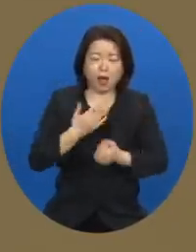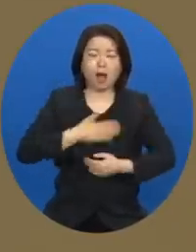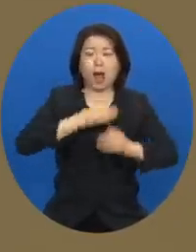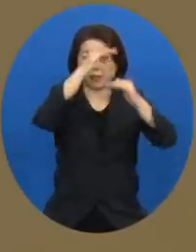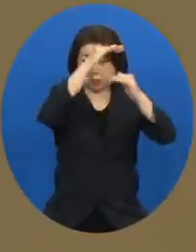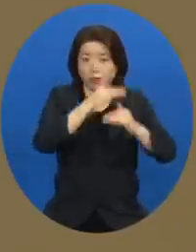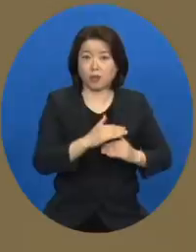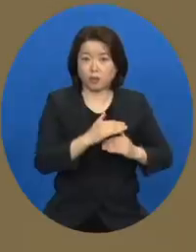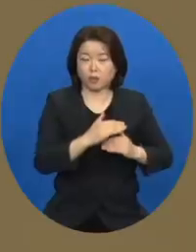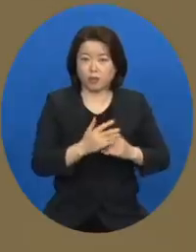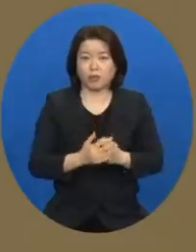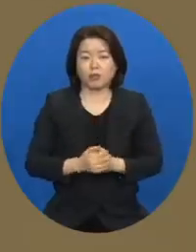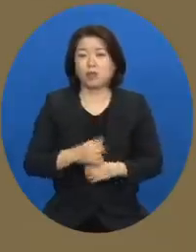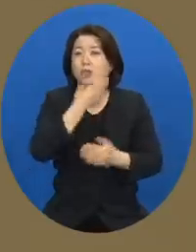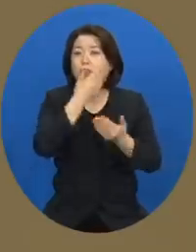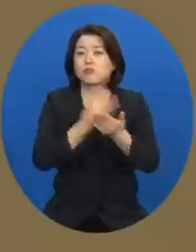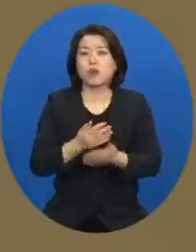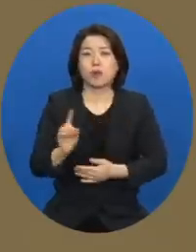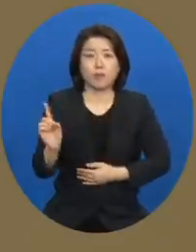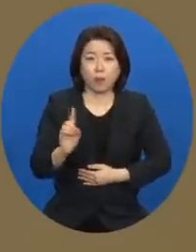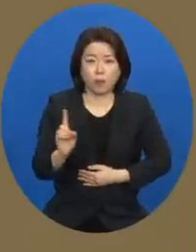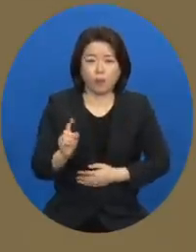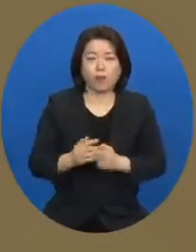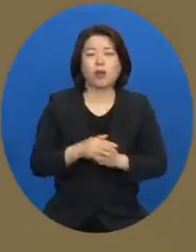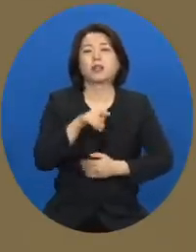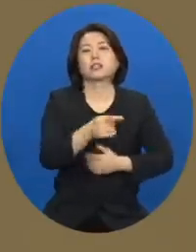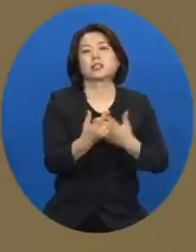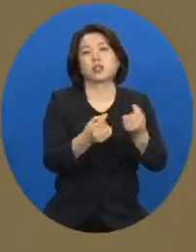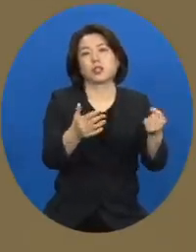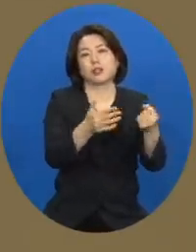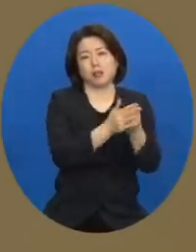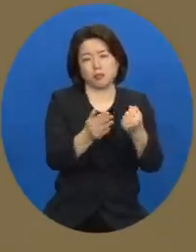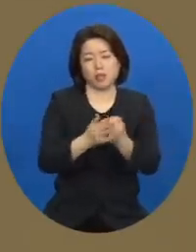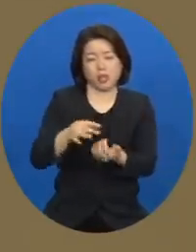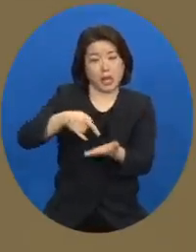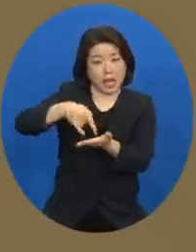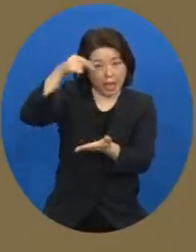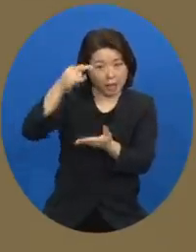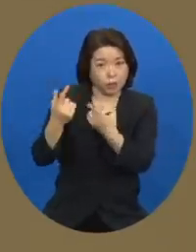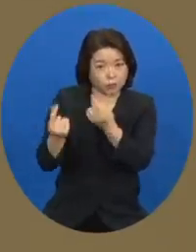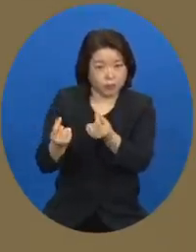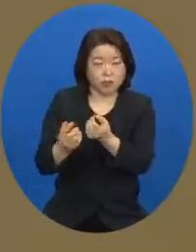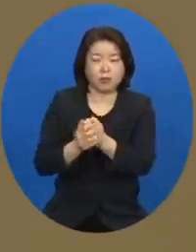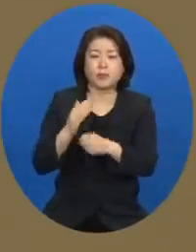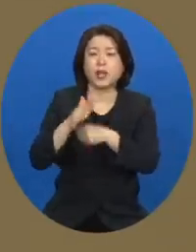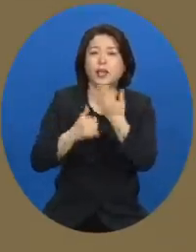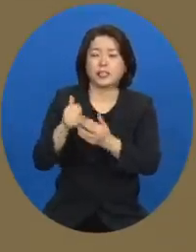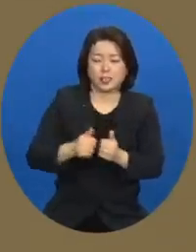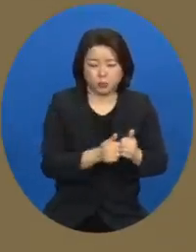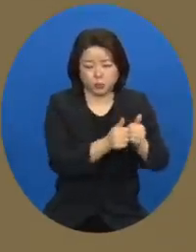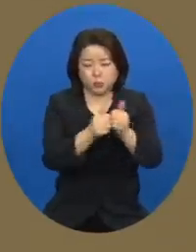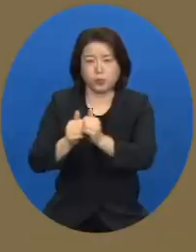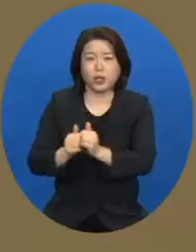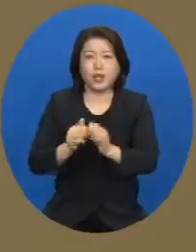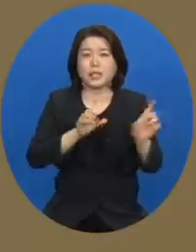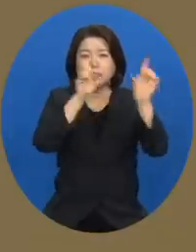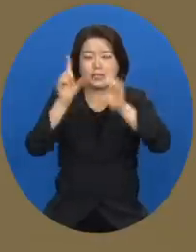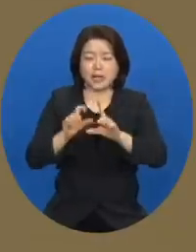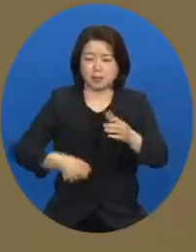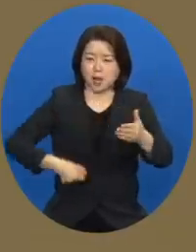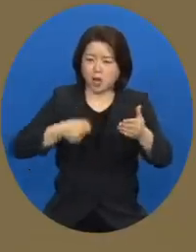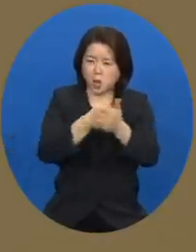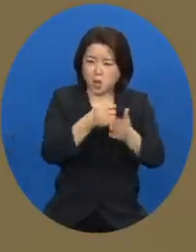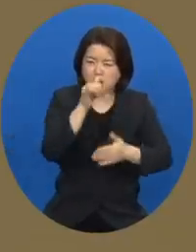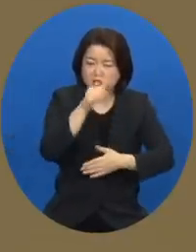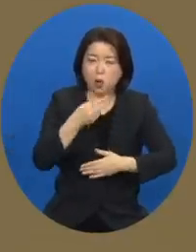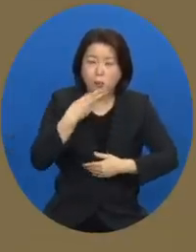내용입니다. 중요한 것은 그렇기 때문에 에녹처럼 하나님과 동행하는 삶을 결단하느냐 하는